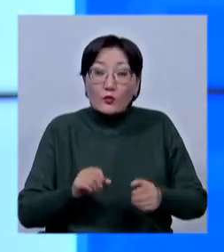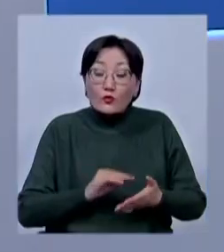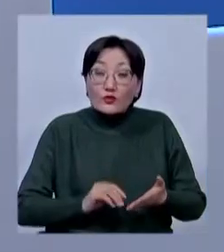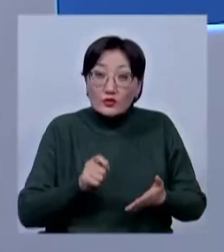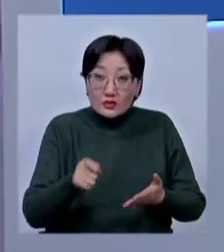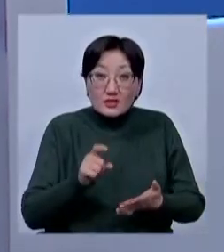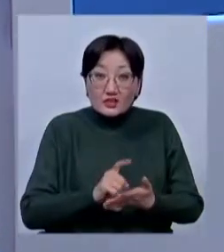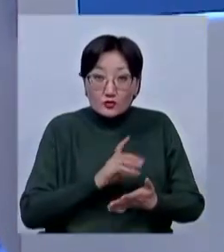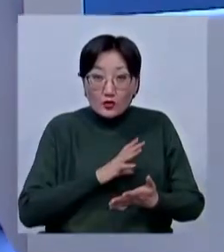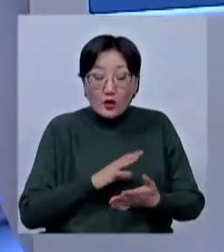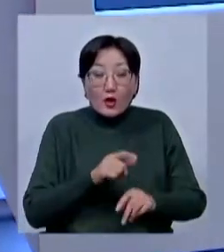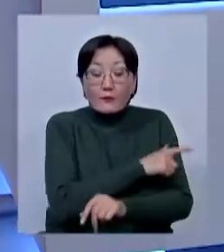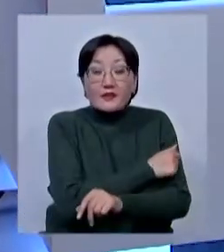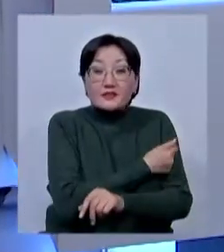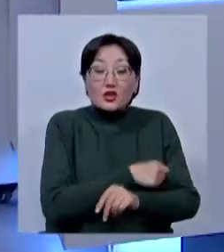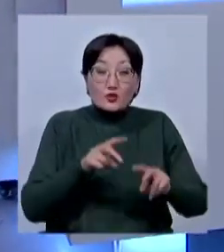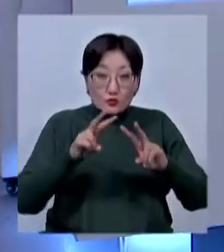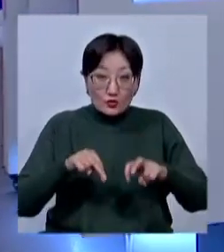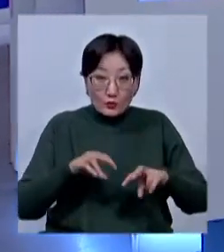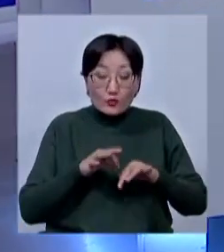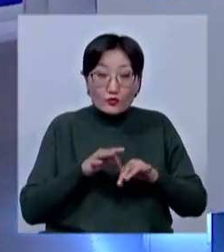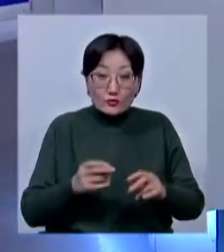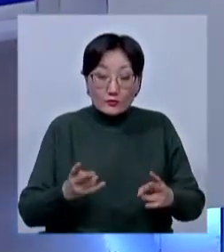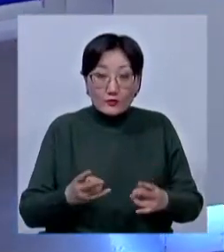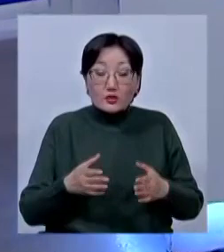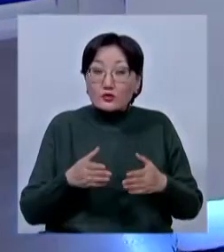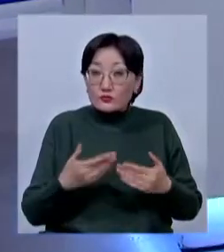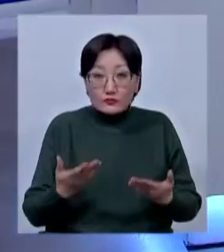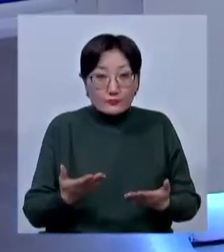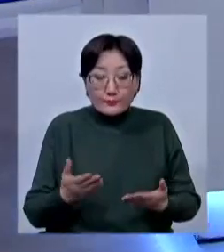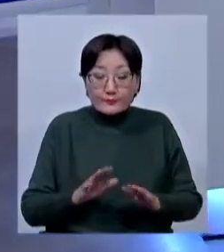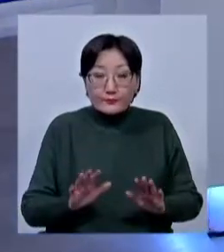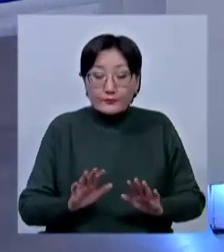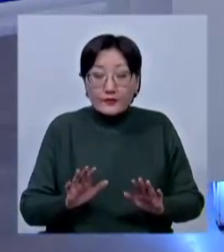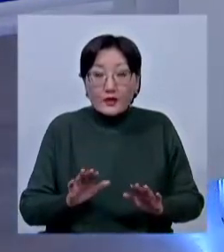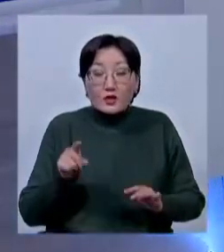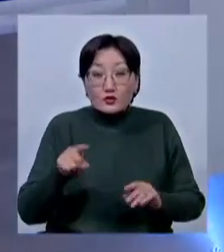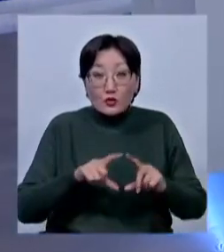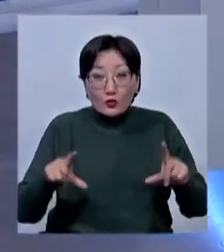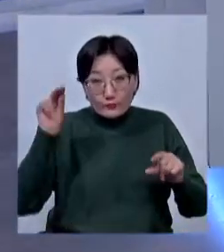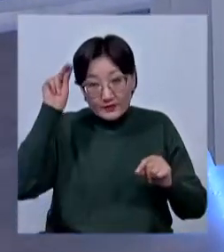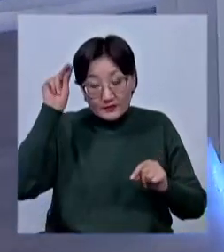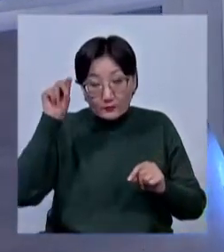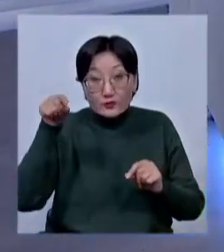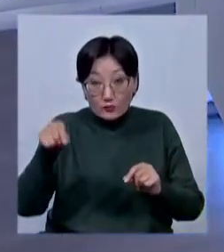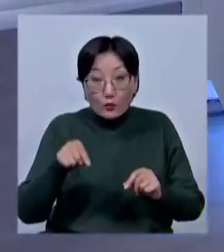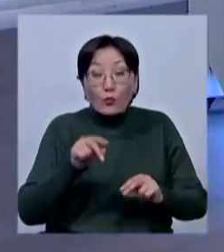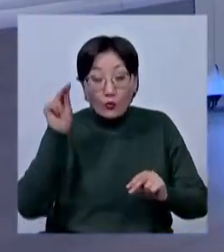Өтінішпен қоса олар медициналық тексерістен өту керек шығар? Жоқ, ол бала сол мектептің оқушысы болған екен,